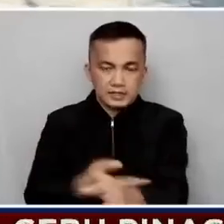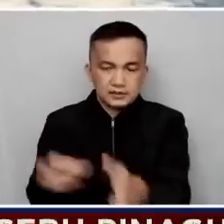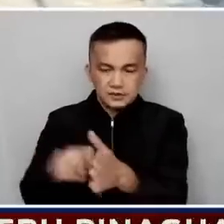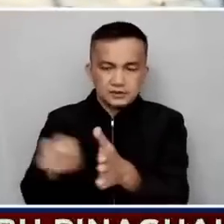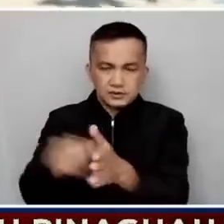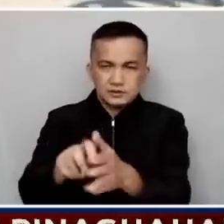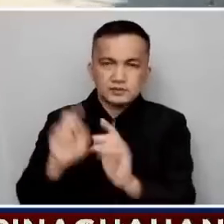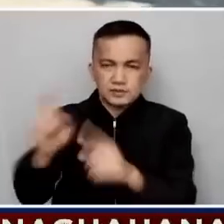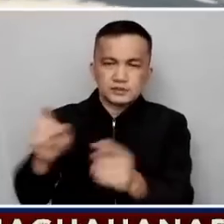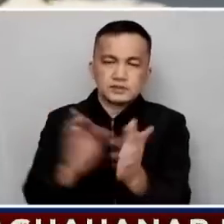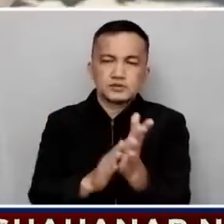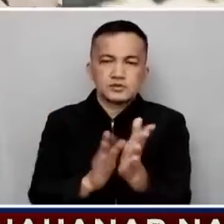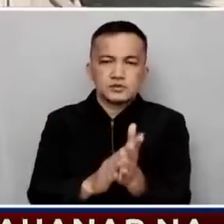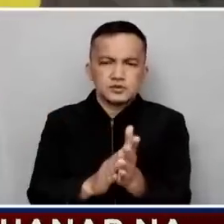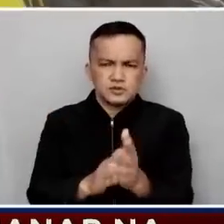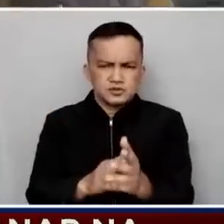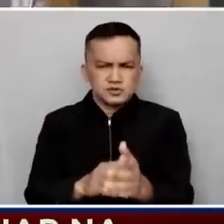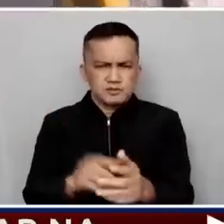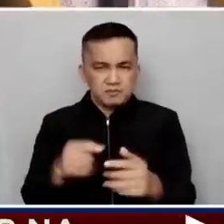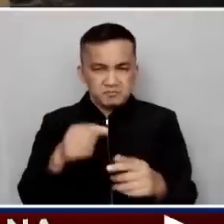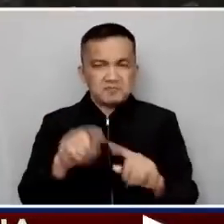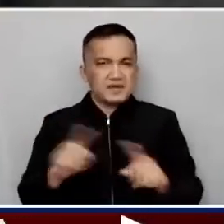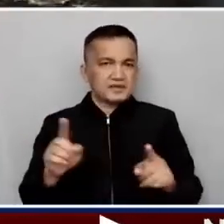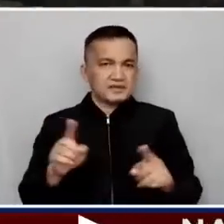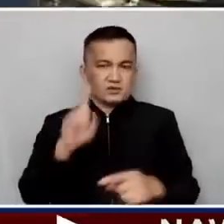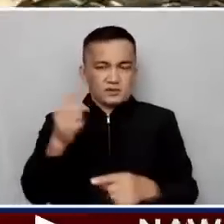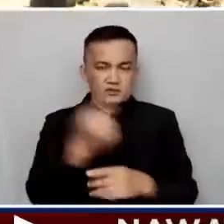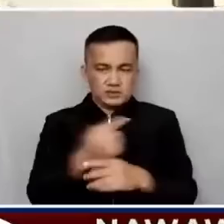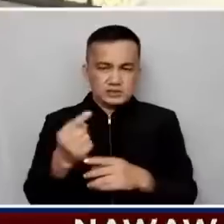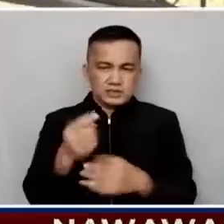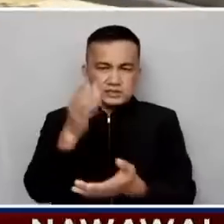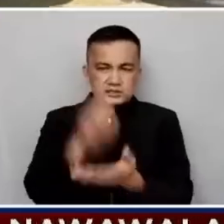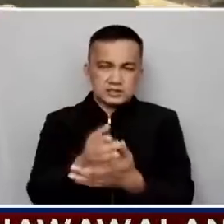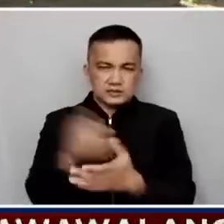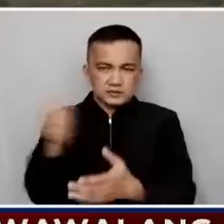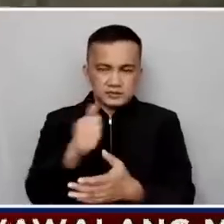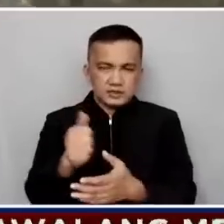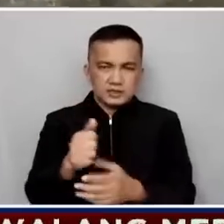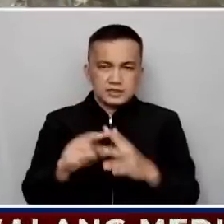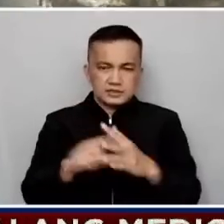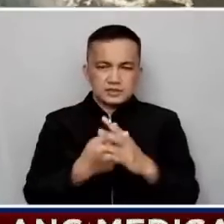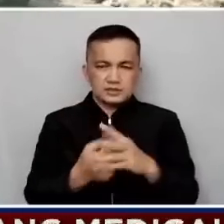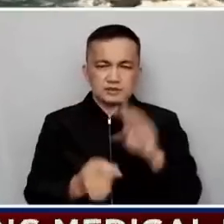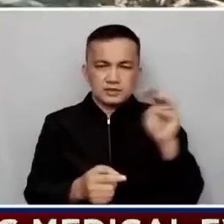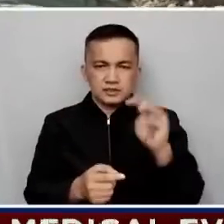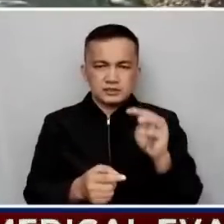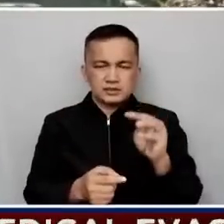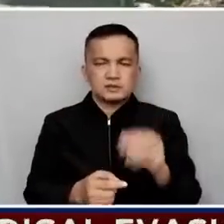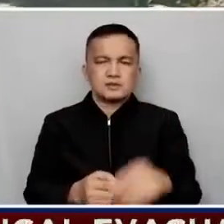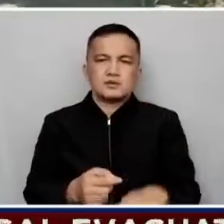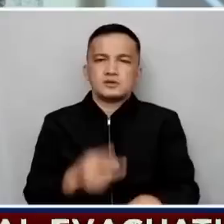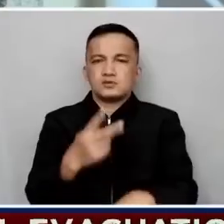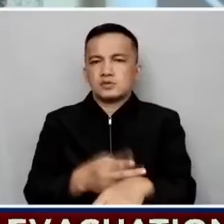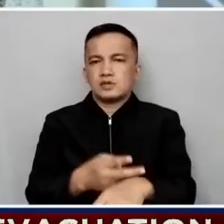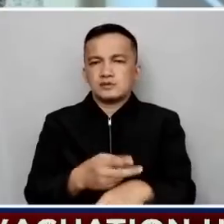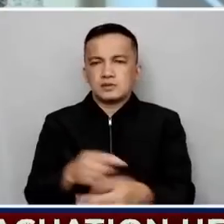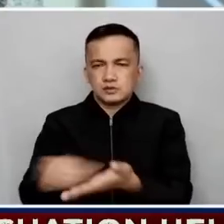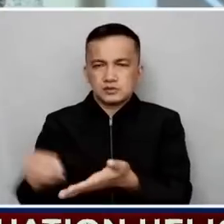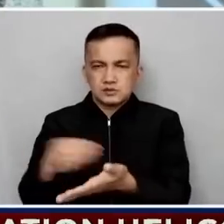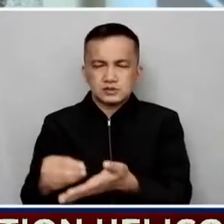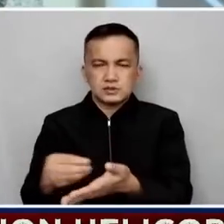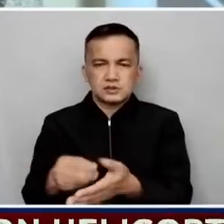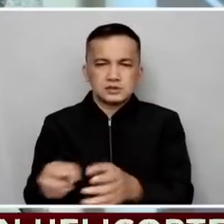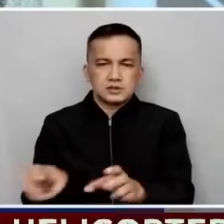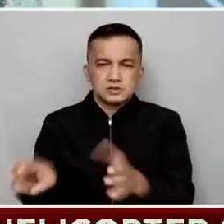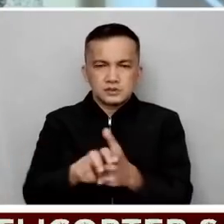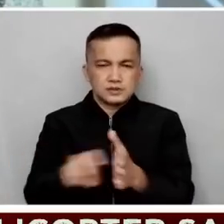Pero dahil sa nakaambang isang linggong tigil pasada simula Lunes, inaasahan na niyang dodoble ang gastusin sa pasahe. Ang anak ko